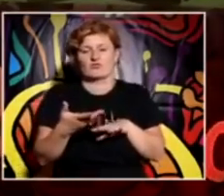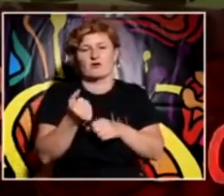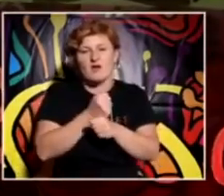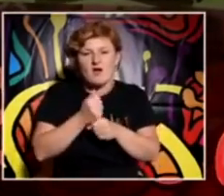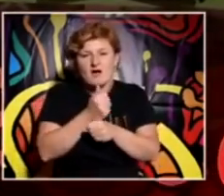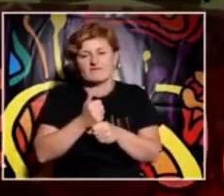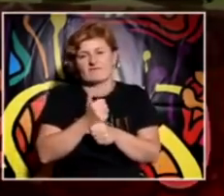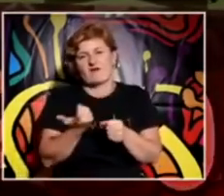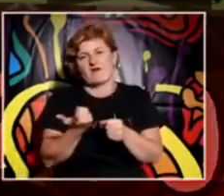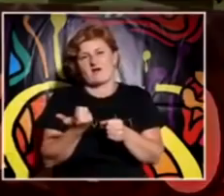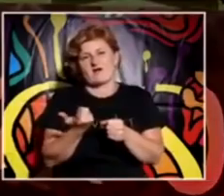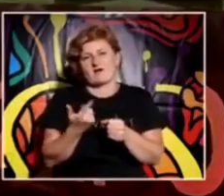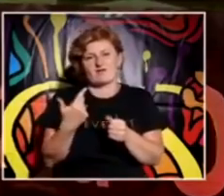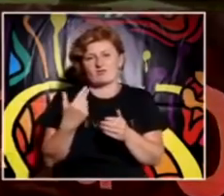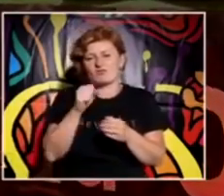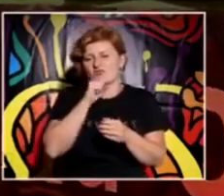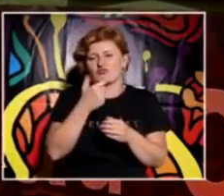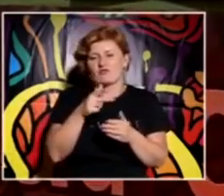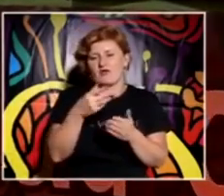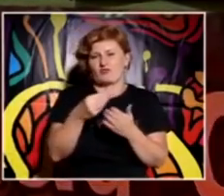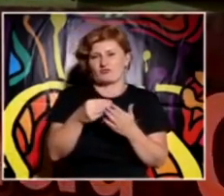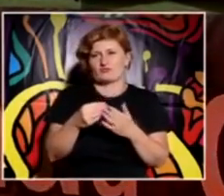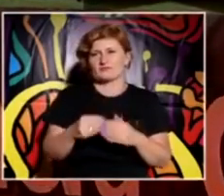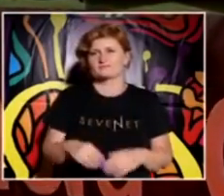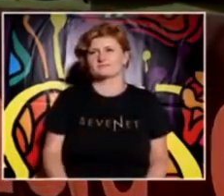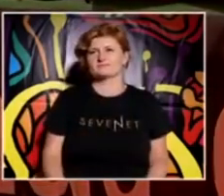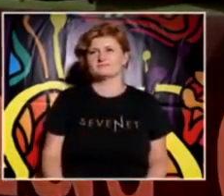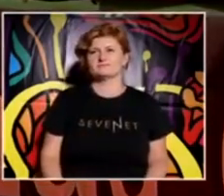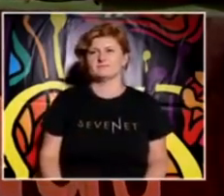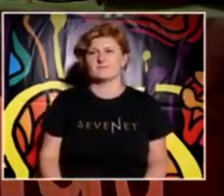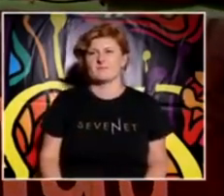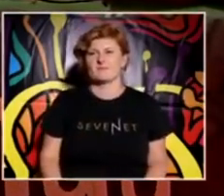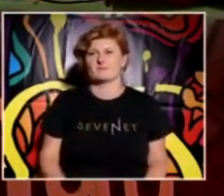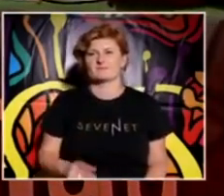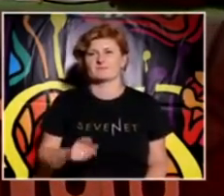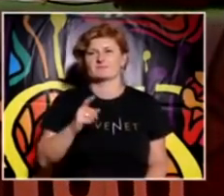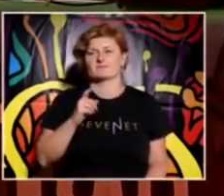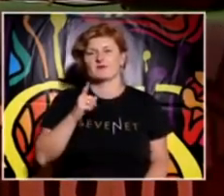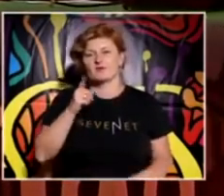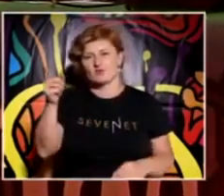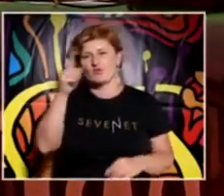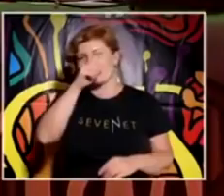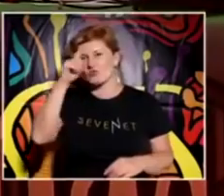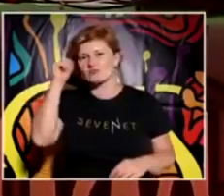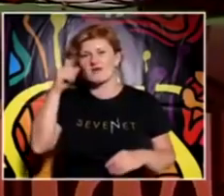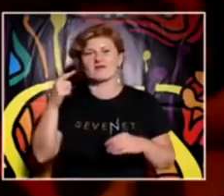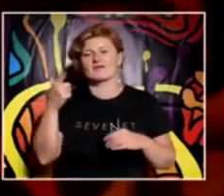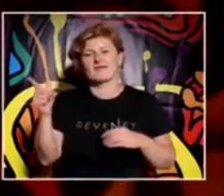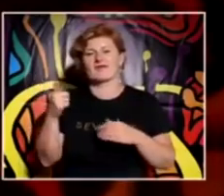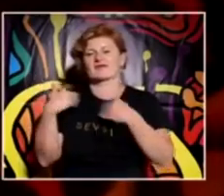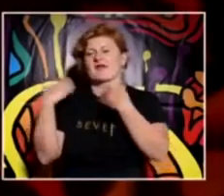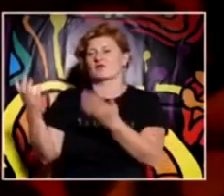kawa jakoś tam strasznie dużo nie kosztuje. To są ludzie, którzy nie pozwalają zarabiać stacjom benzynowym w Polsce ani hotelom przy autostradach,